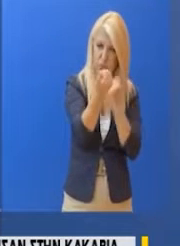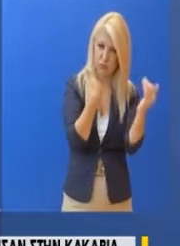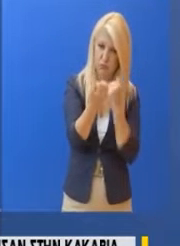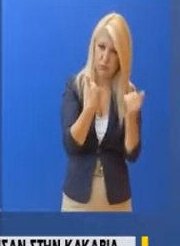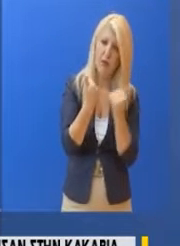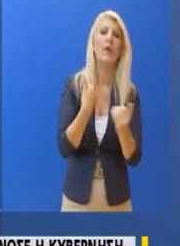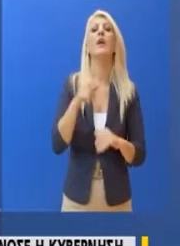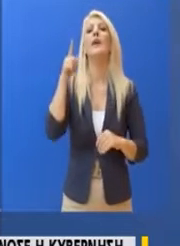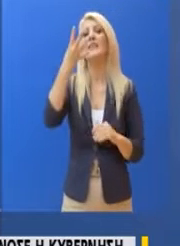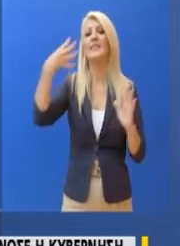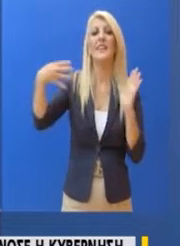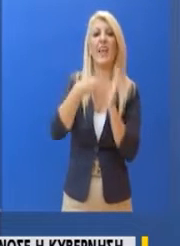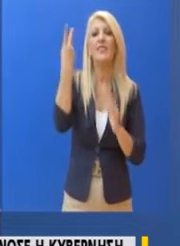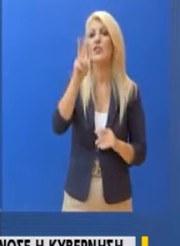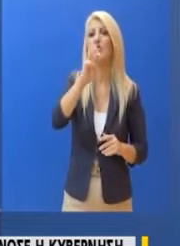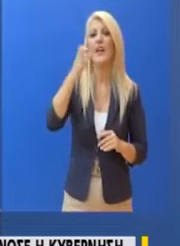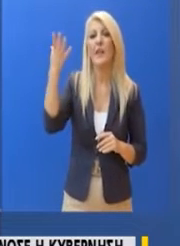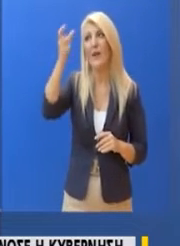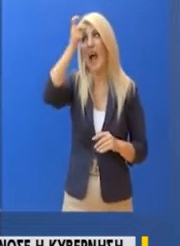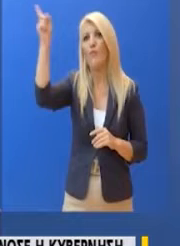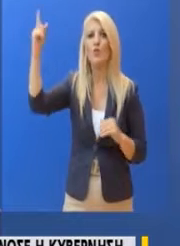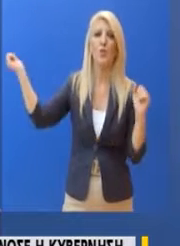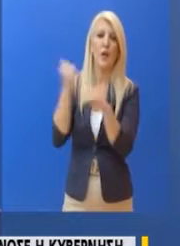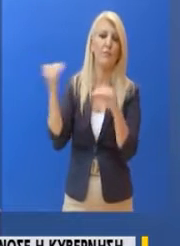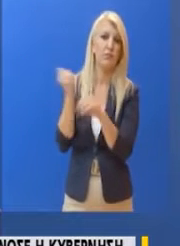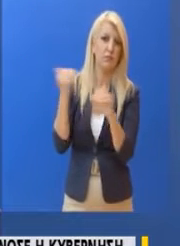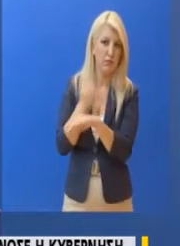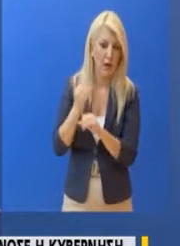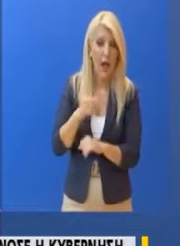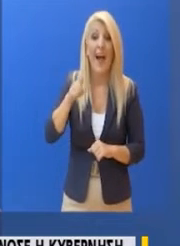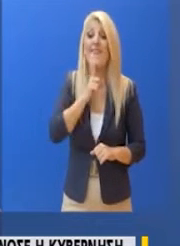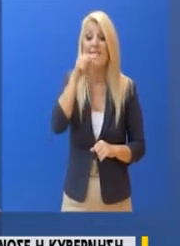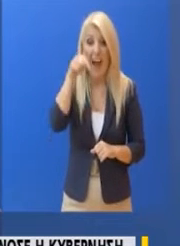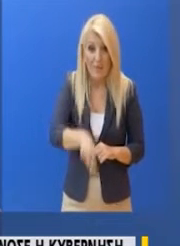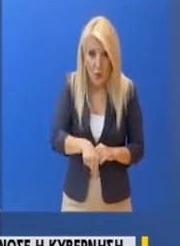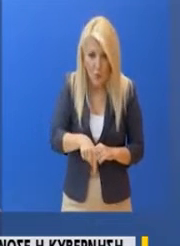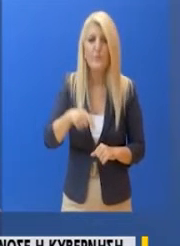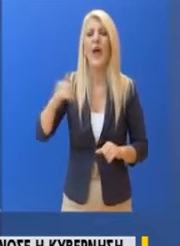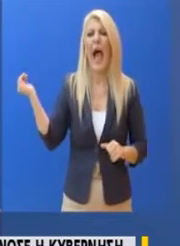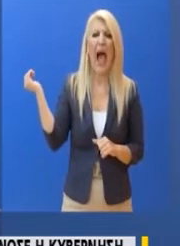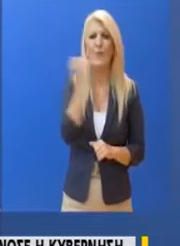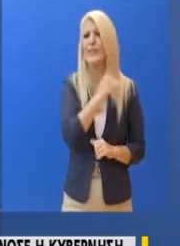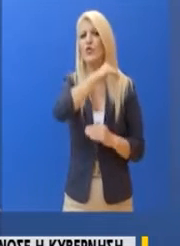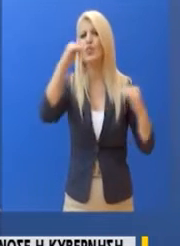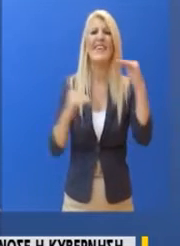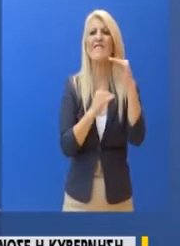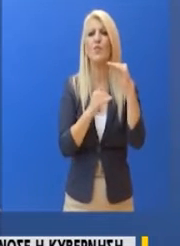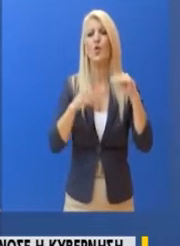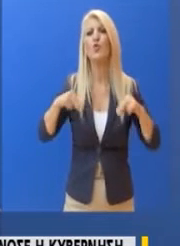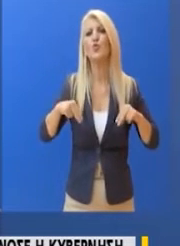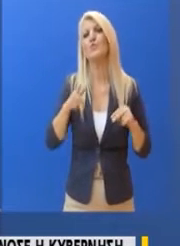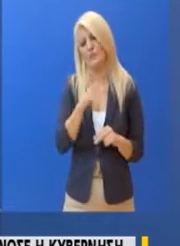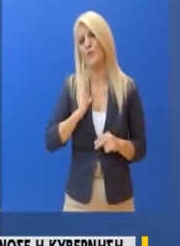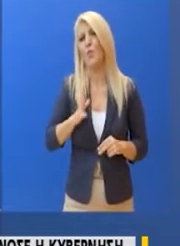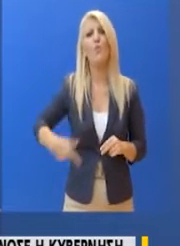4.325 από την Τουρκία. Με αυτά τα δεδομένα, ύστερα από έκτακτη σύσκεψη που συγκάλεσε ο Υφυπουργός Πολιτικής Προστασίας και Διαχείρισης Κρίσεων